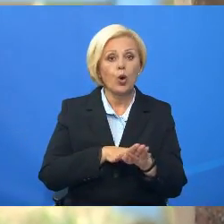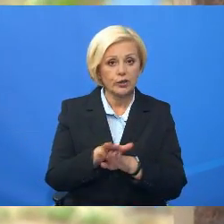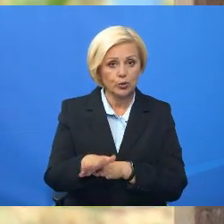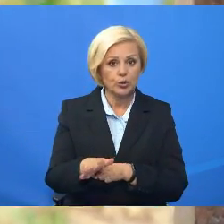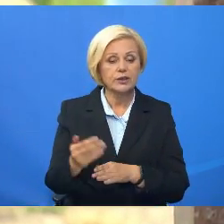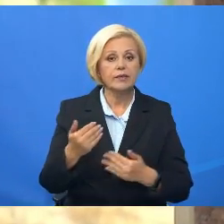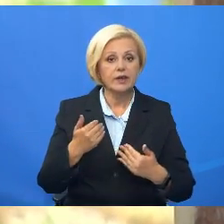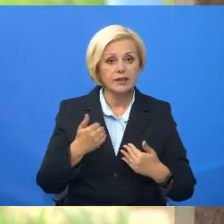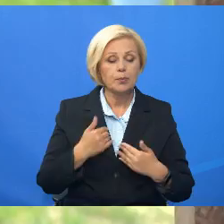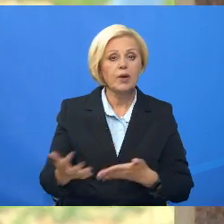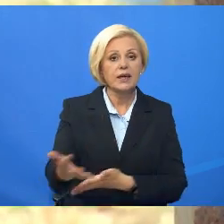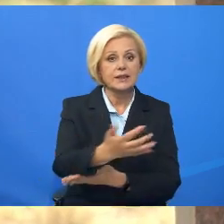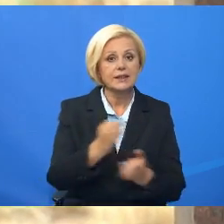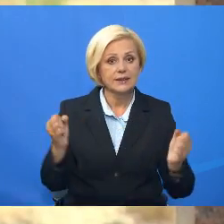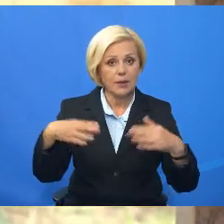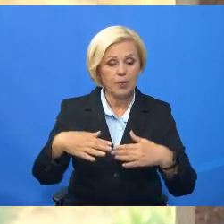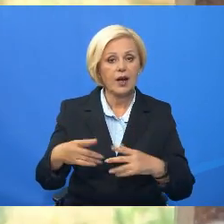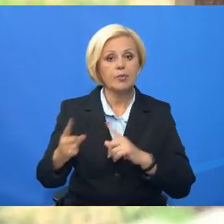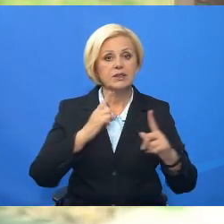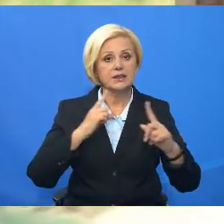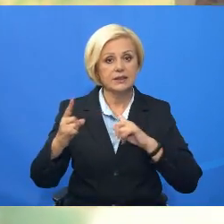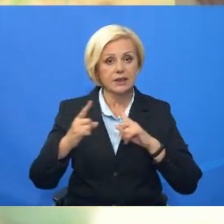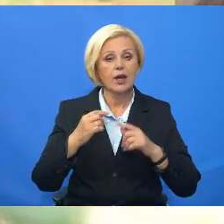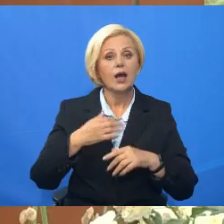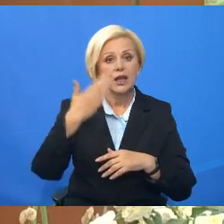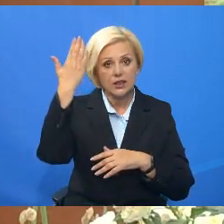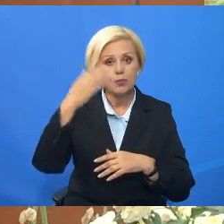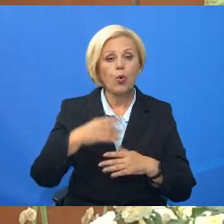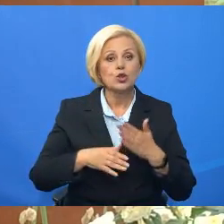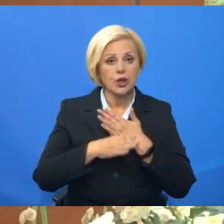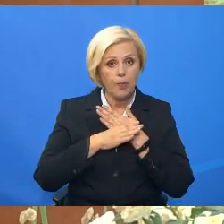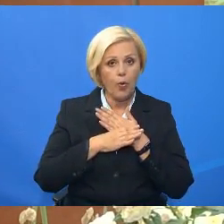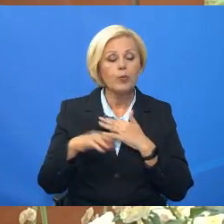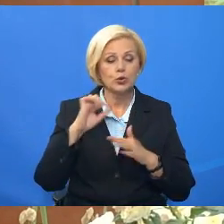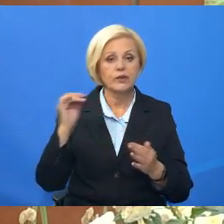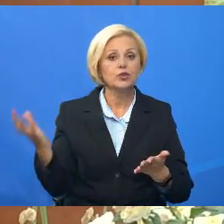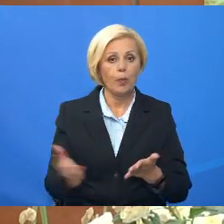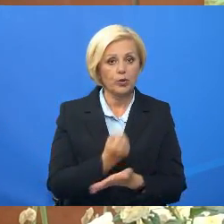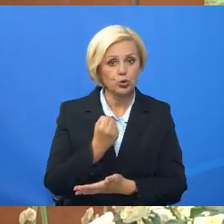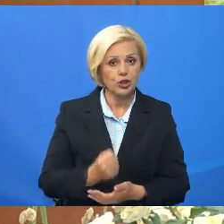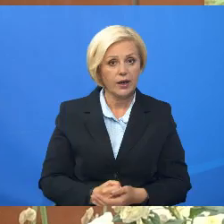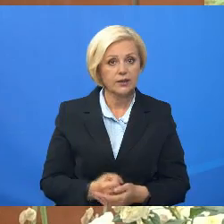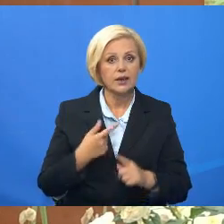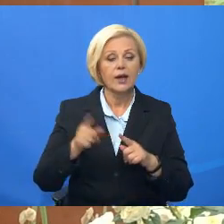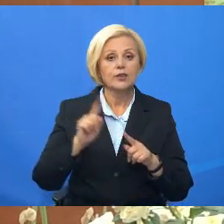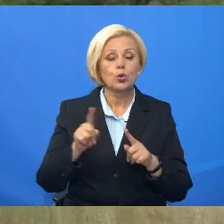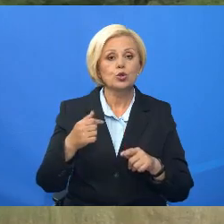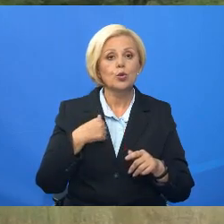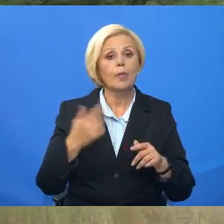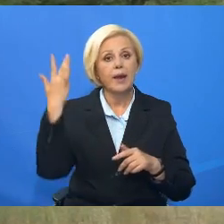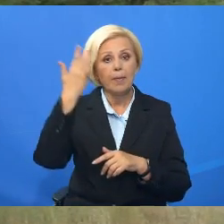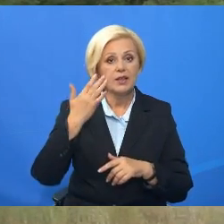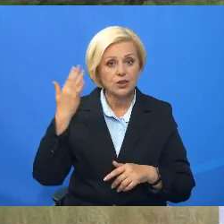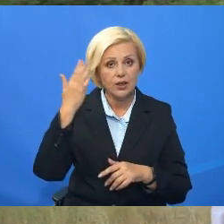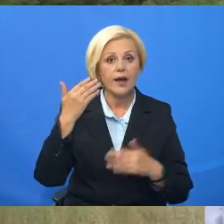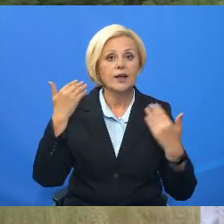мы собираемся, совещаемся, и с Божьей помощью все это у нас получается. То, что мы мечтали,